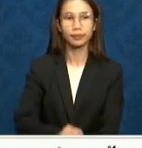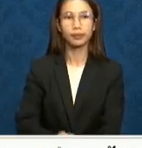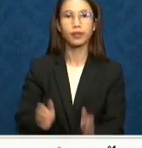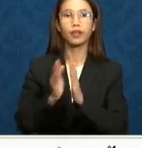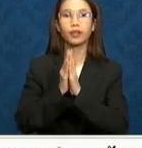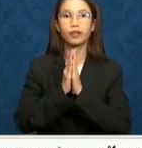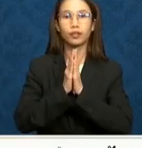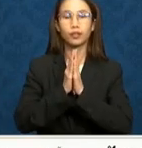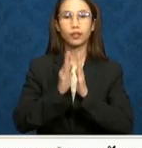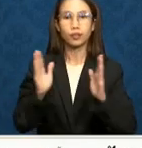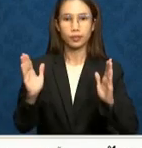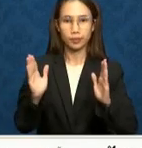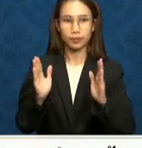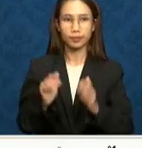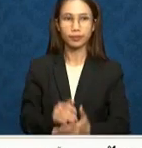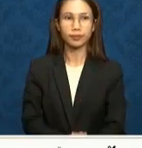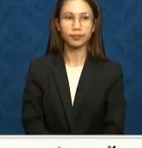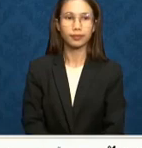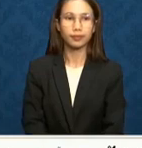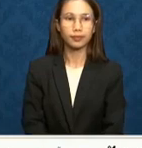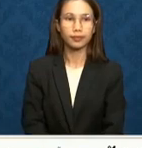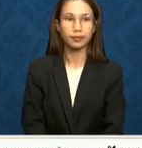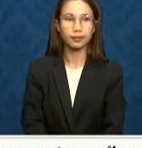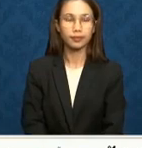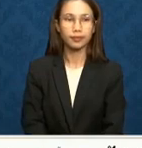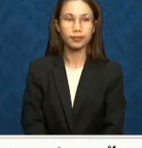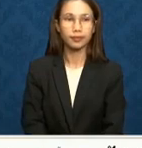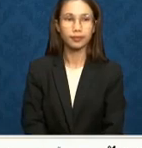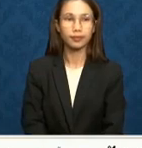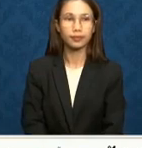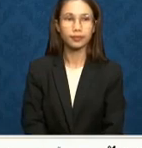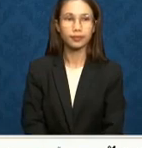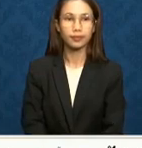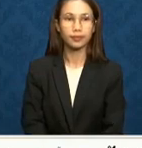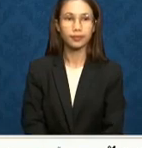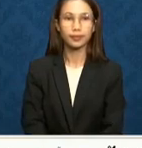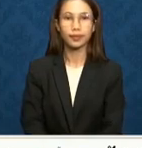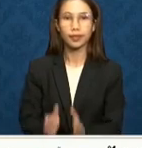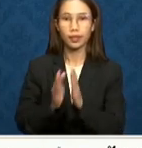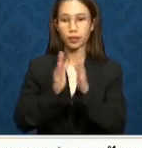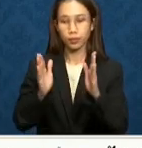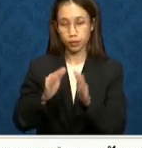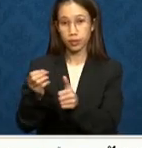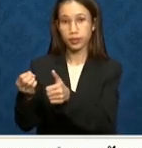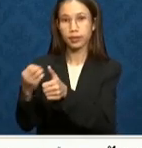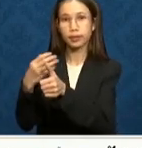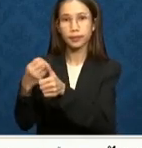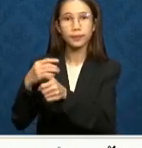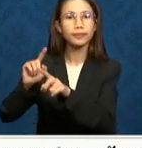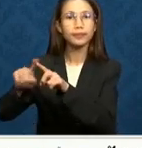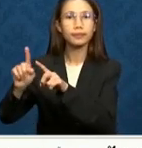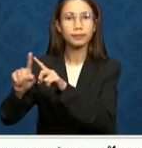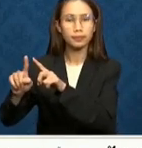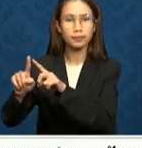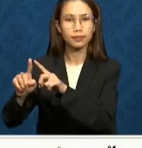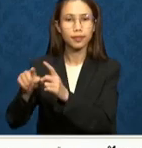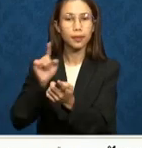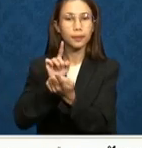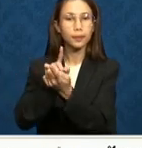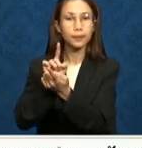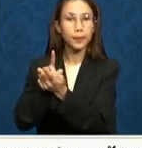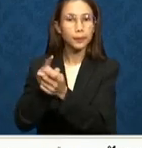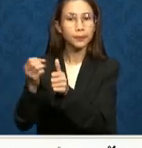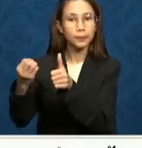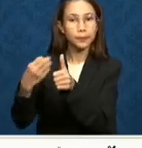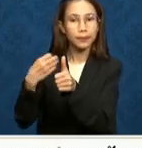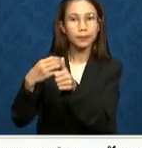นะครับสำหรับข้อคิดเห็นที่ท่านได้พบข้อเส